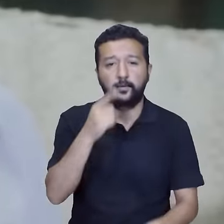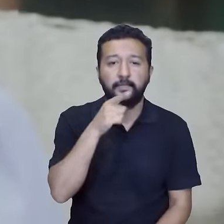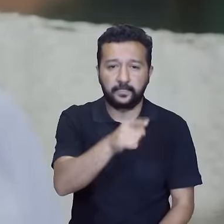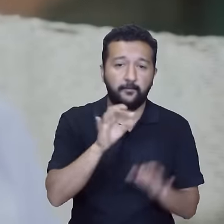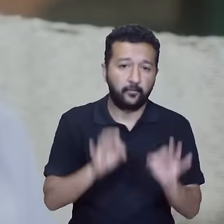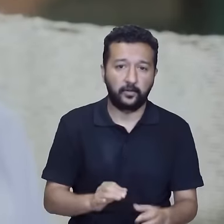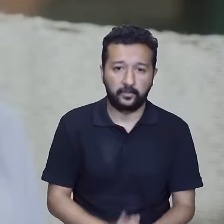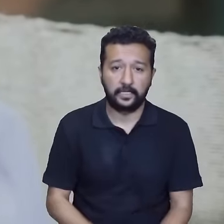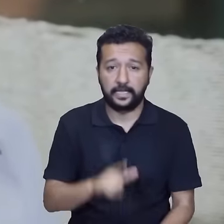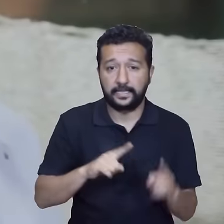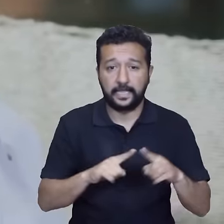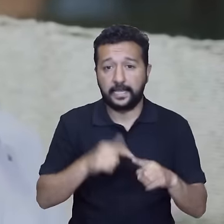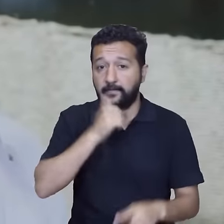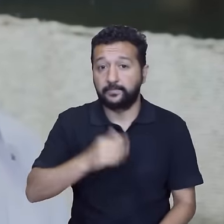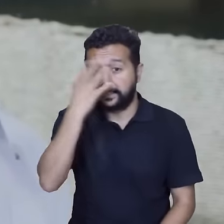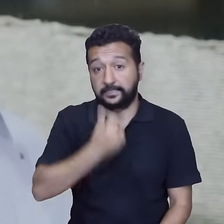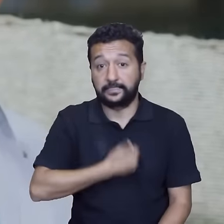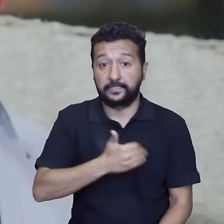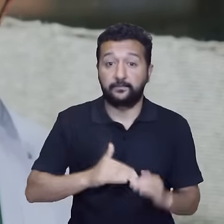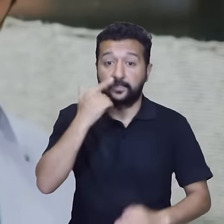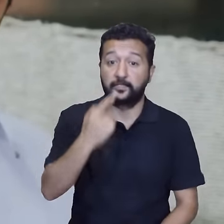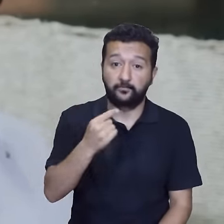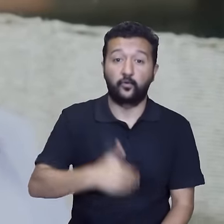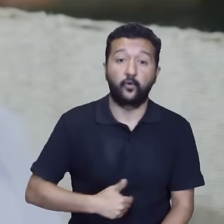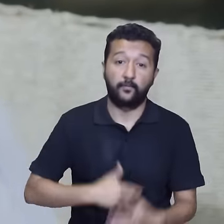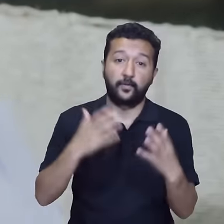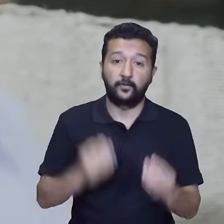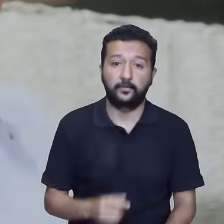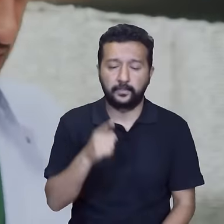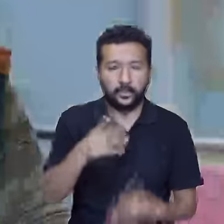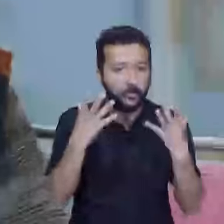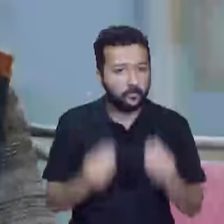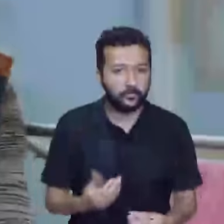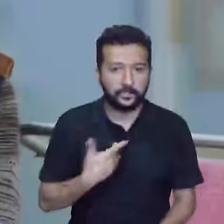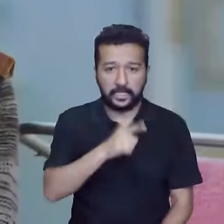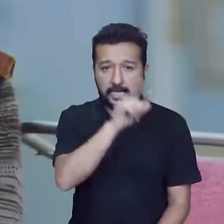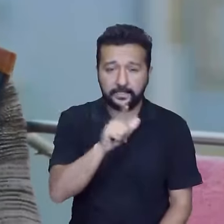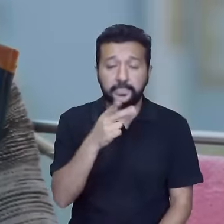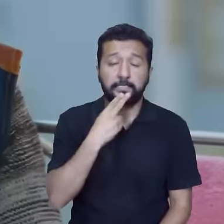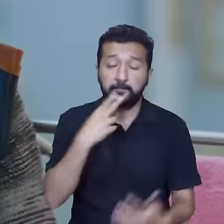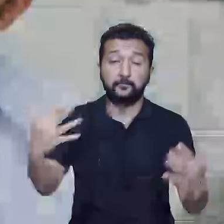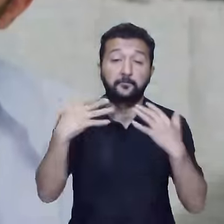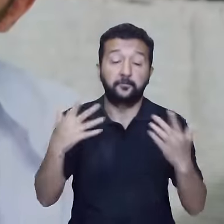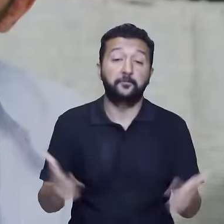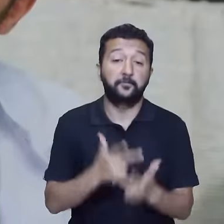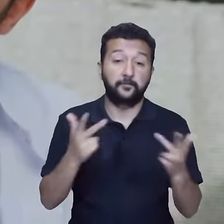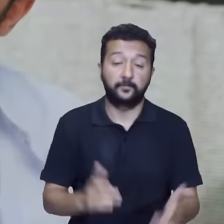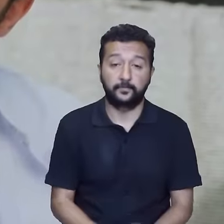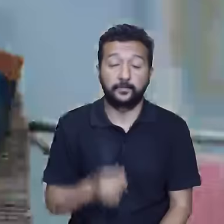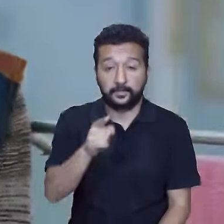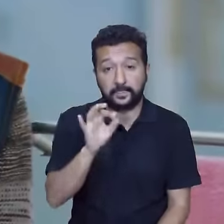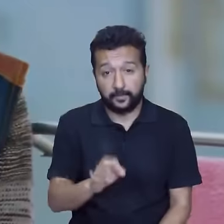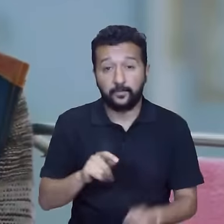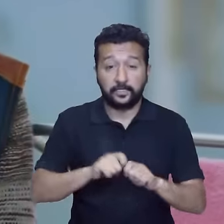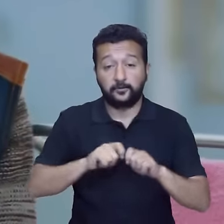bakma ya. Sen böyle Tarık abiden yakışıklıyım deyince bir komiğime gitti. Ne var aslanım? Lisede kızlar benim peşime kuyruktu. Ben